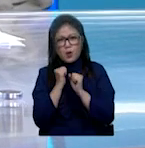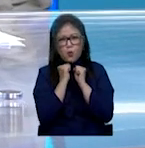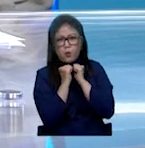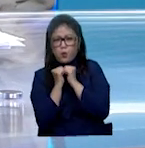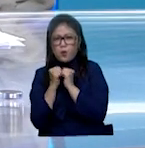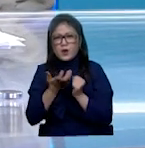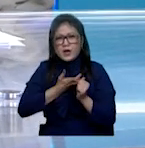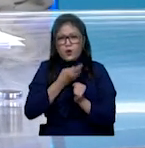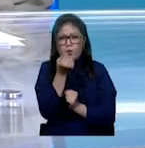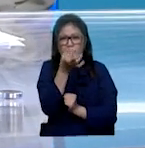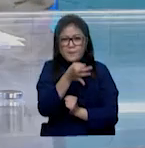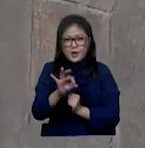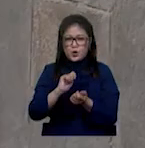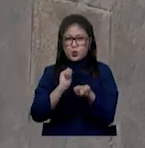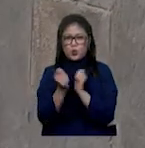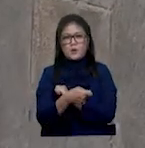uang baru.